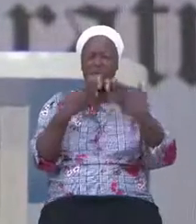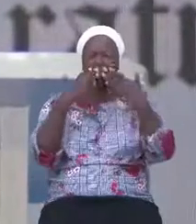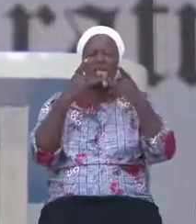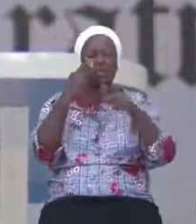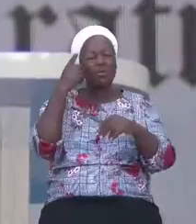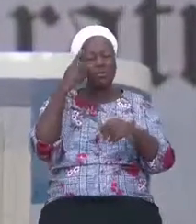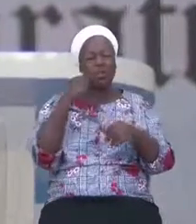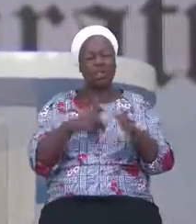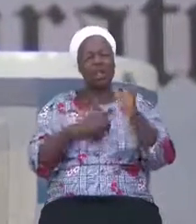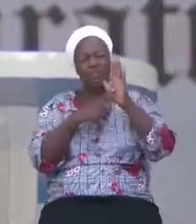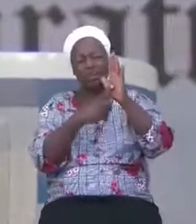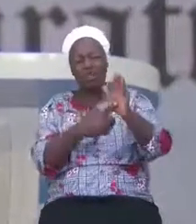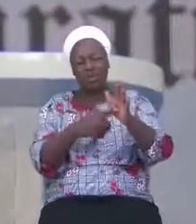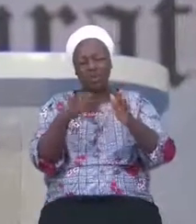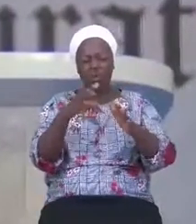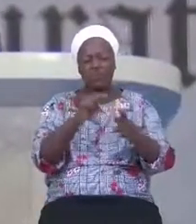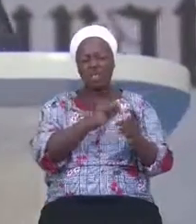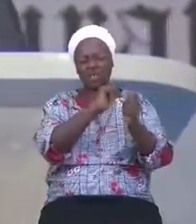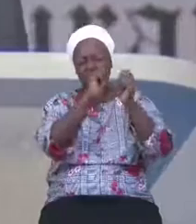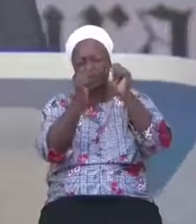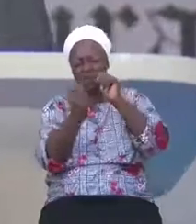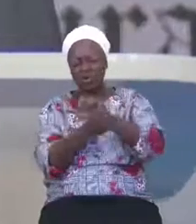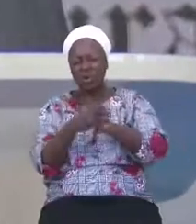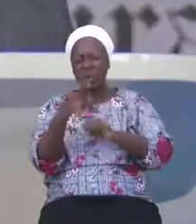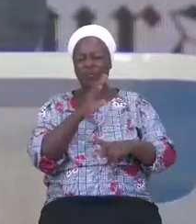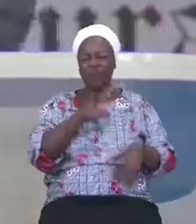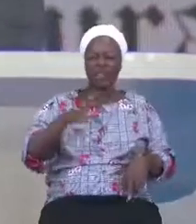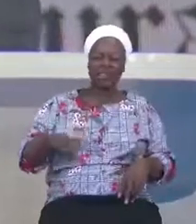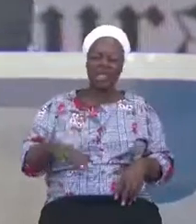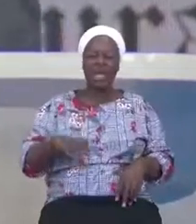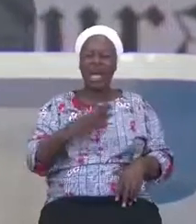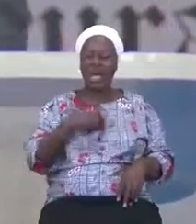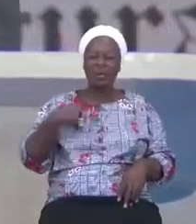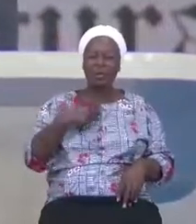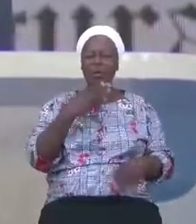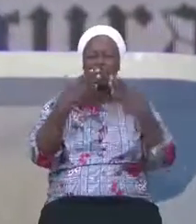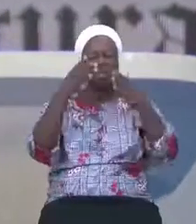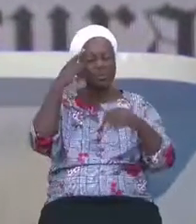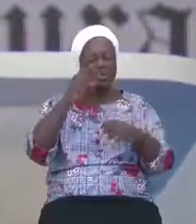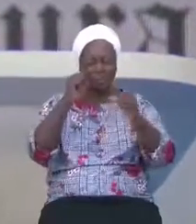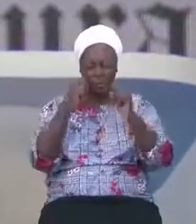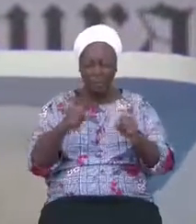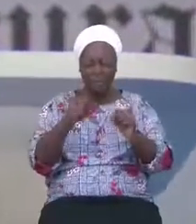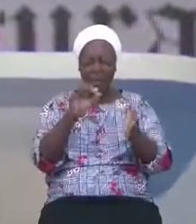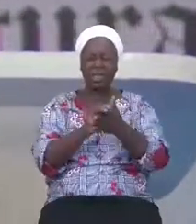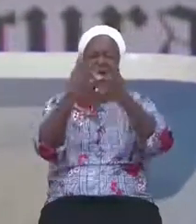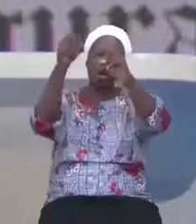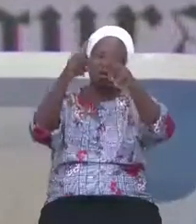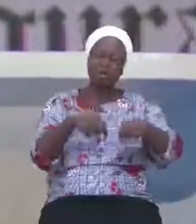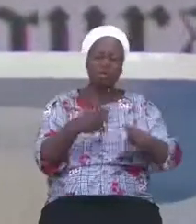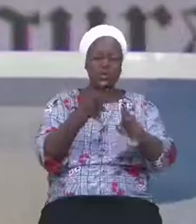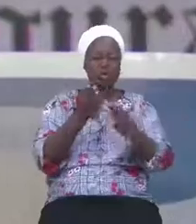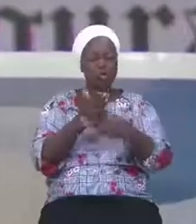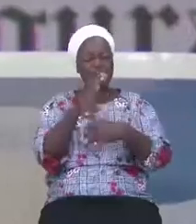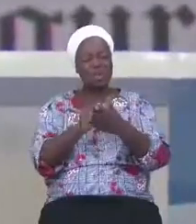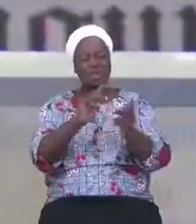remercions pour la révélation de la transfiguration de Christ. Et nous te remercions pour la puissance qui vient à travers